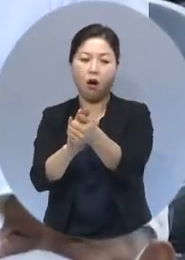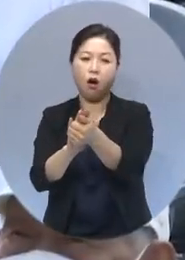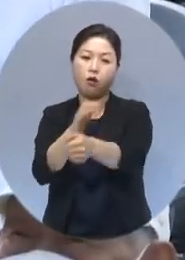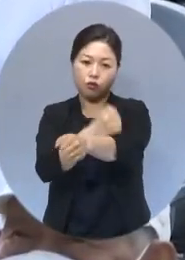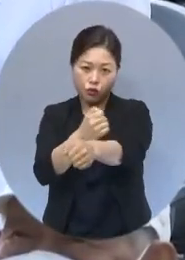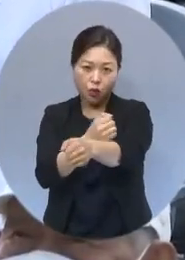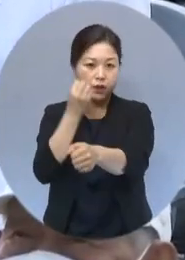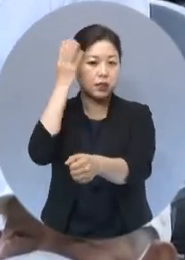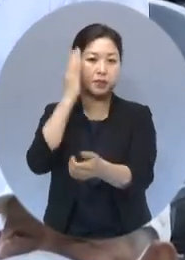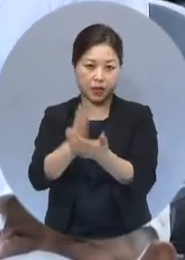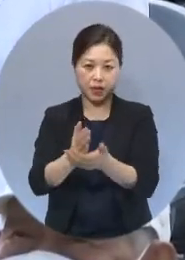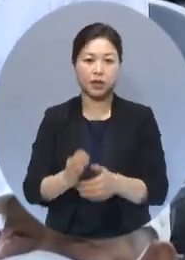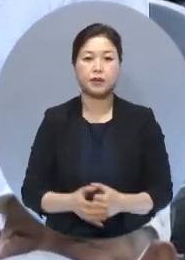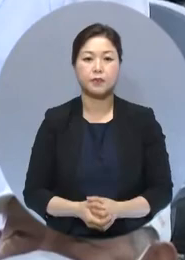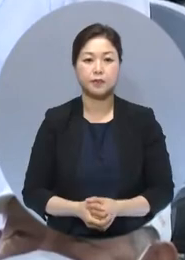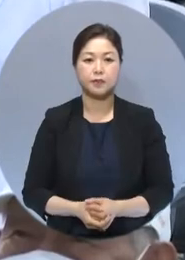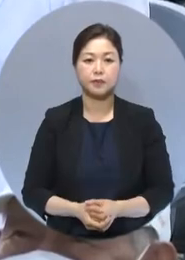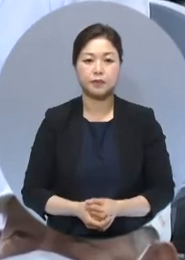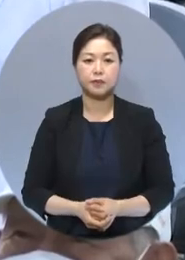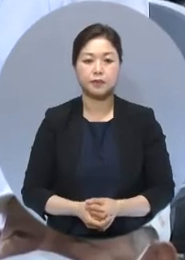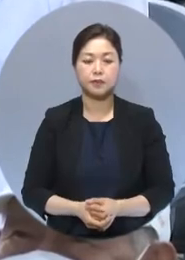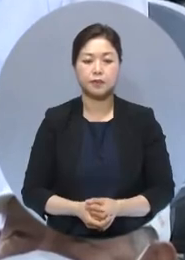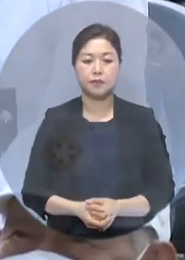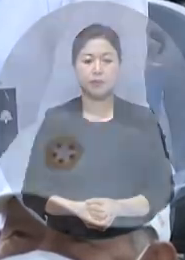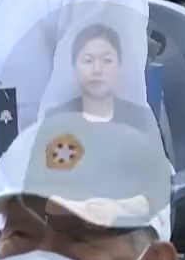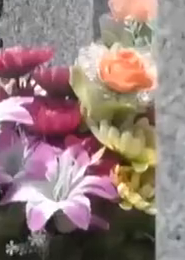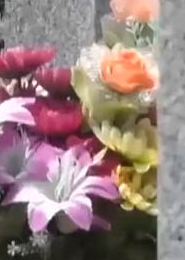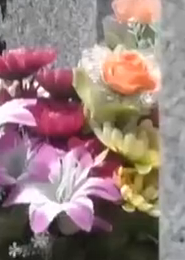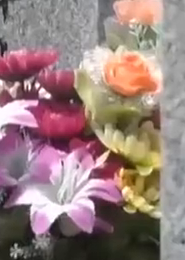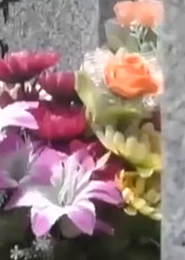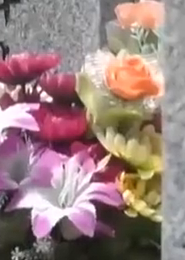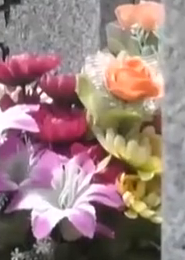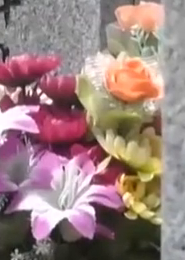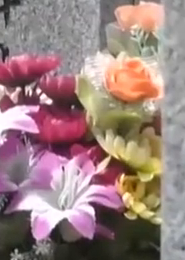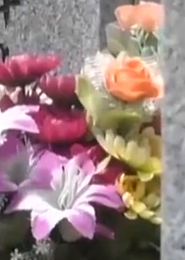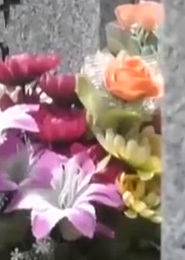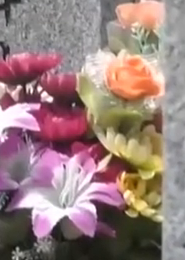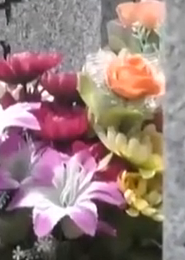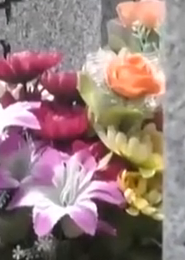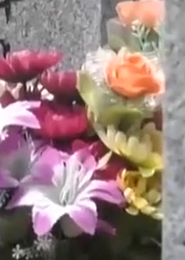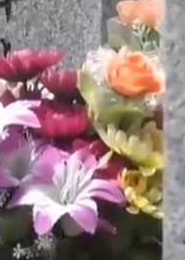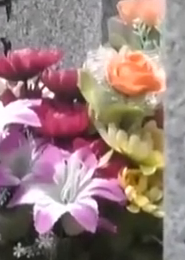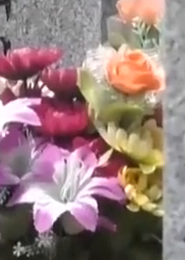말아야 하겠습니다. 복지TV 뉴스 박채원입니다.